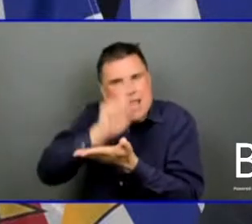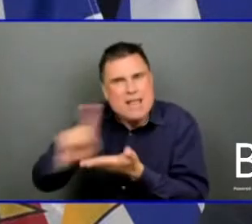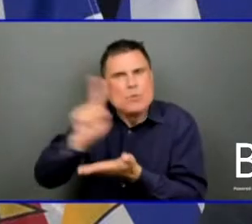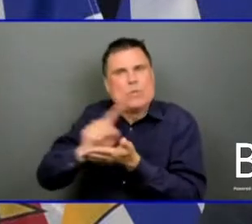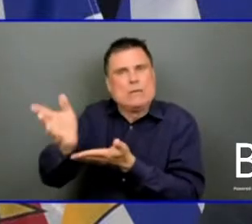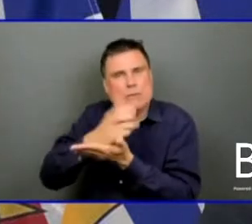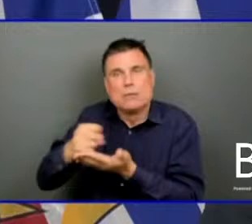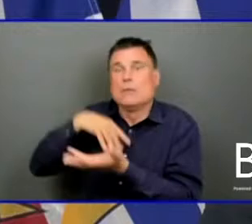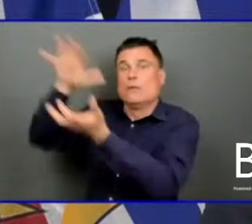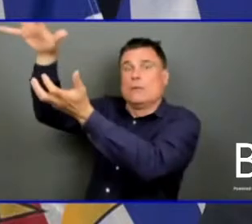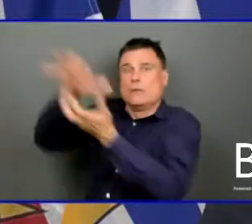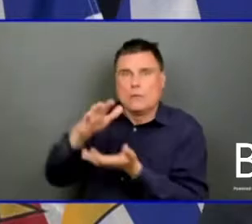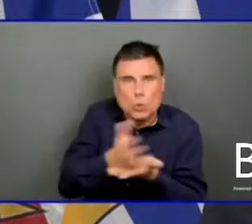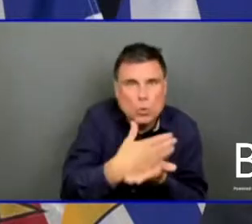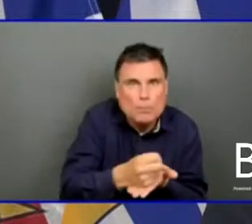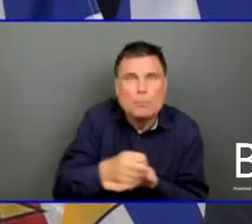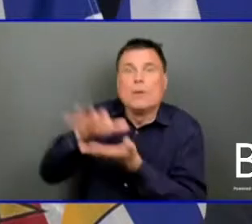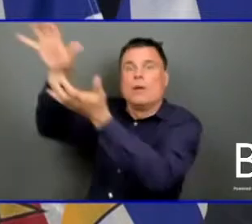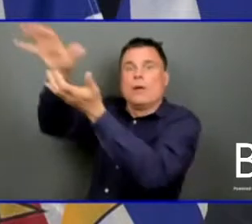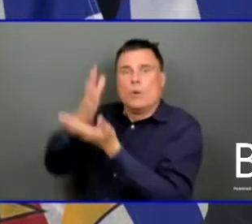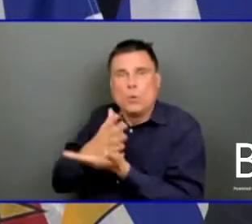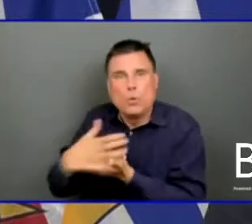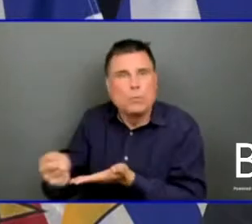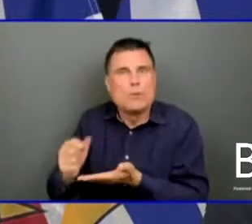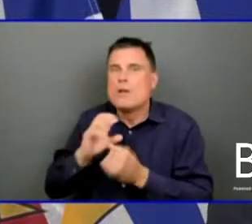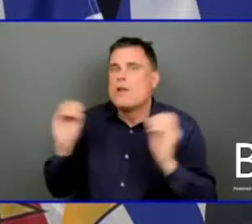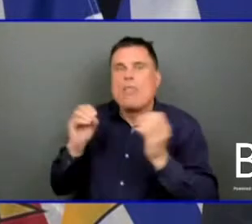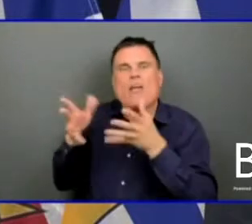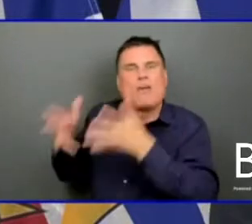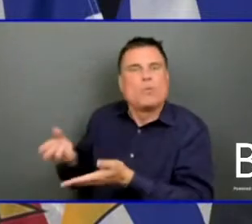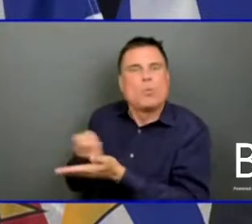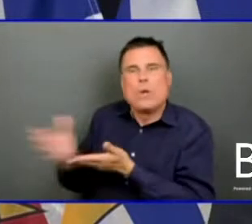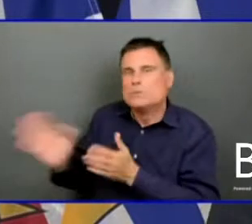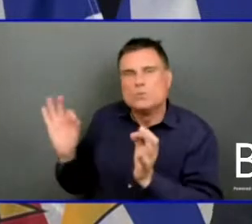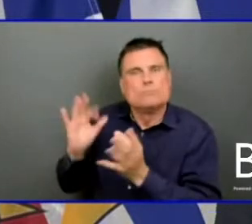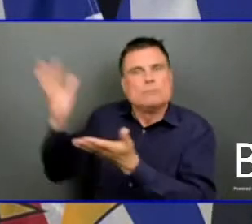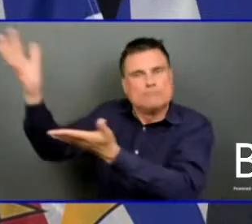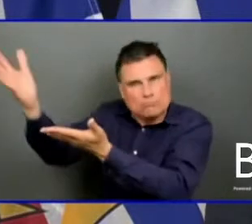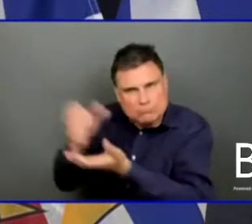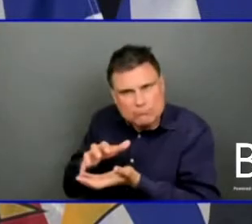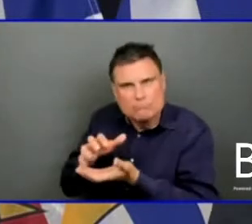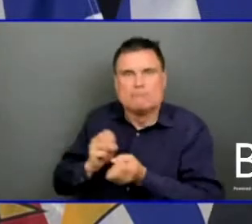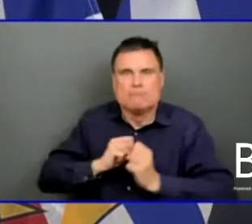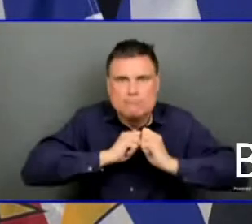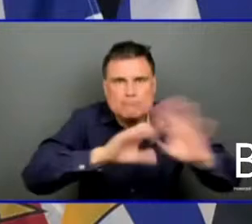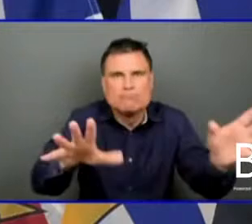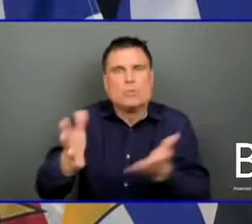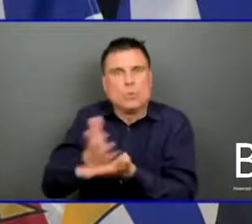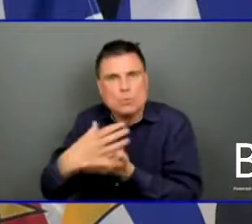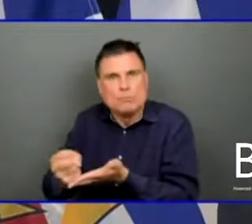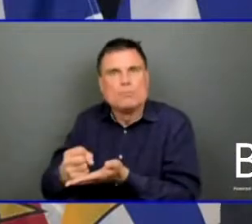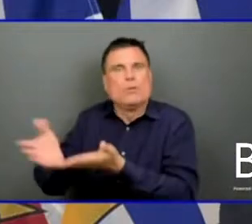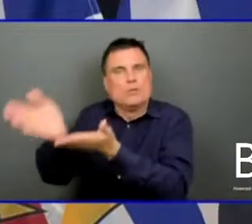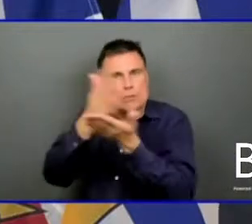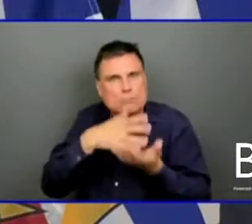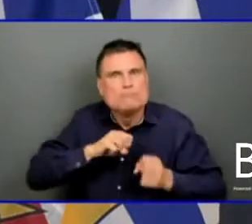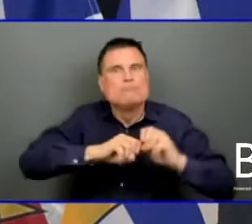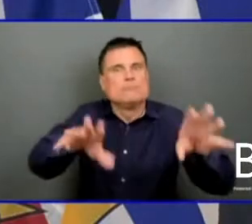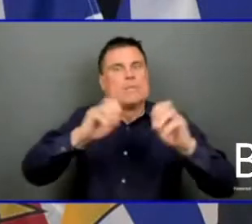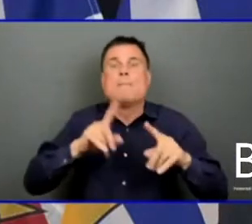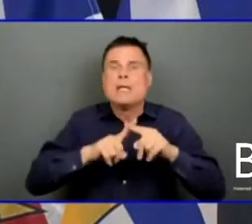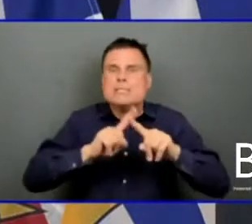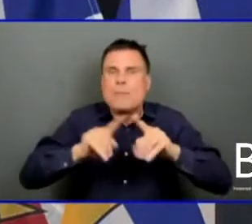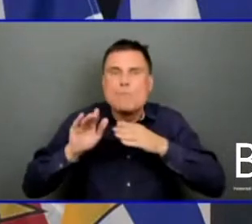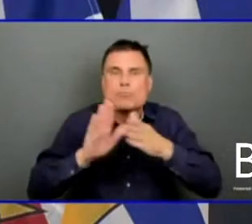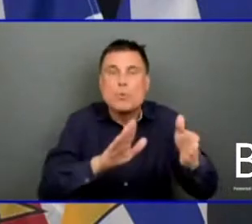with getting more vaccine and finding different ways to deliver it. 所以我们已经看到了不同的方法，能够通过物